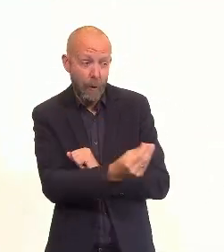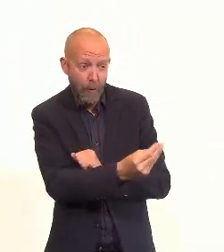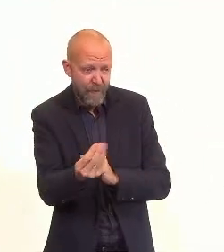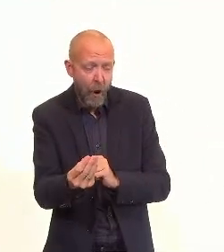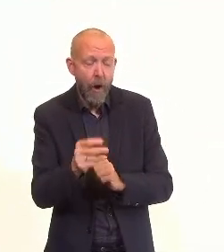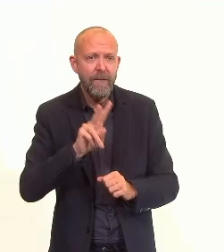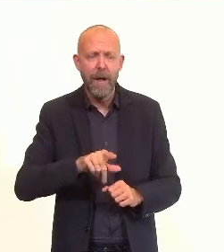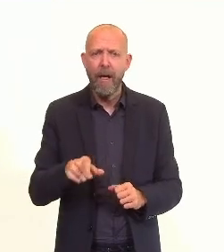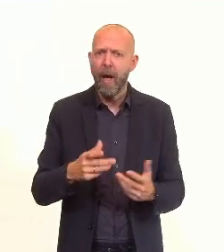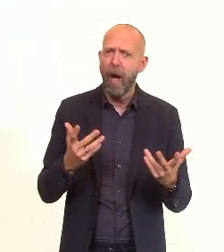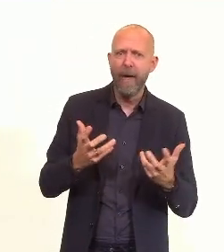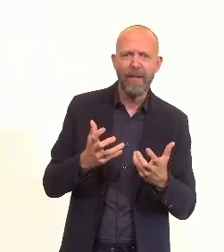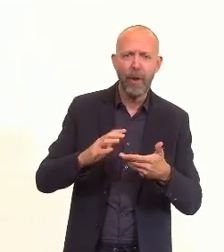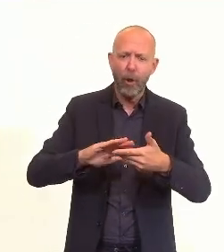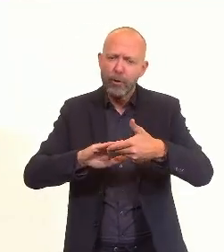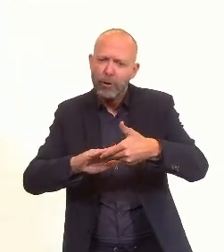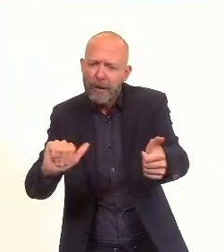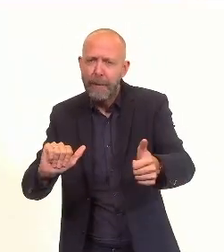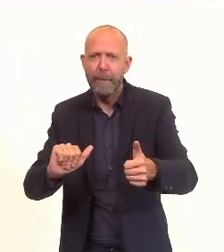désir de transmettre, de partager, qui est très fort